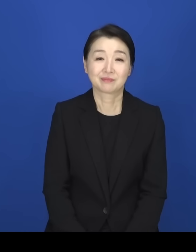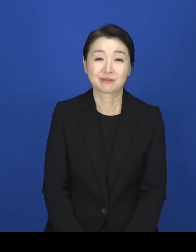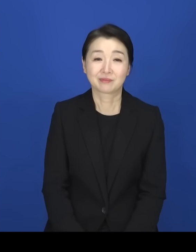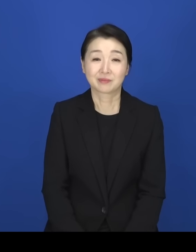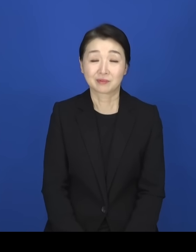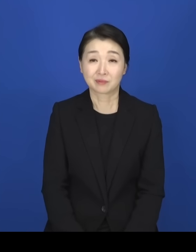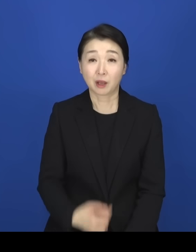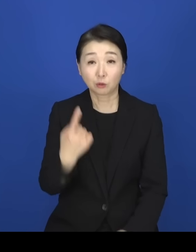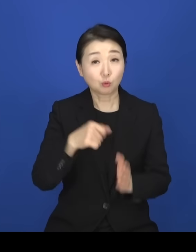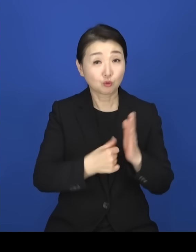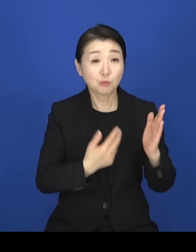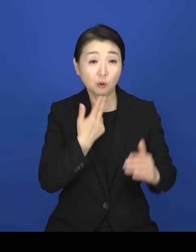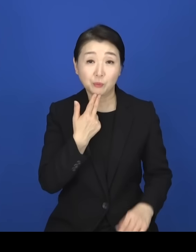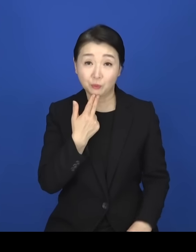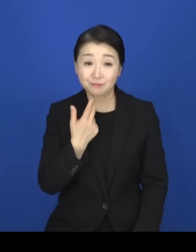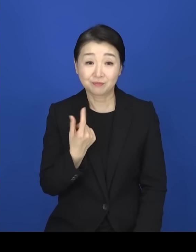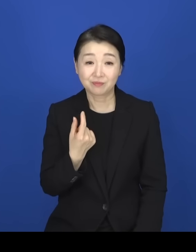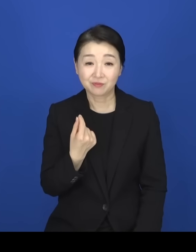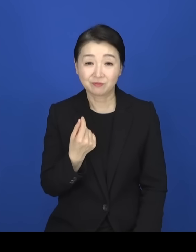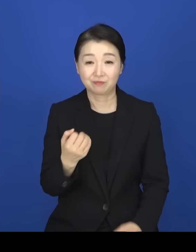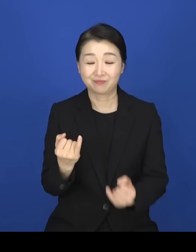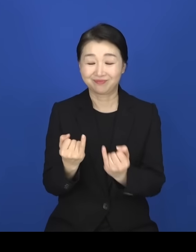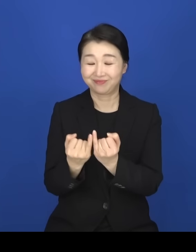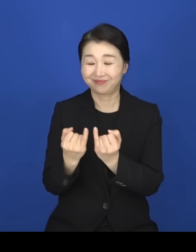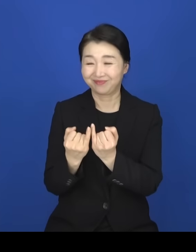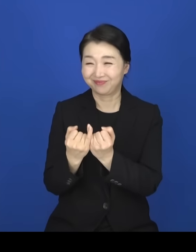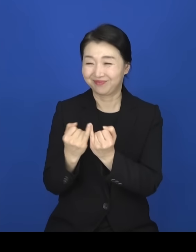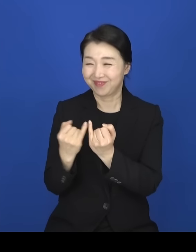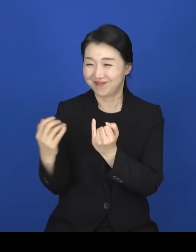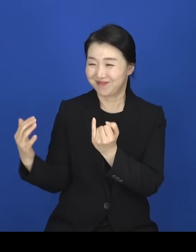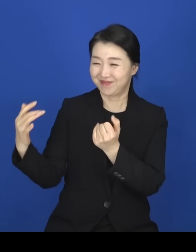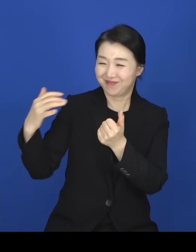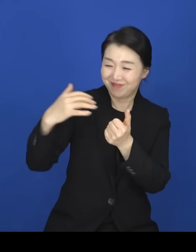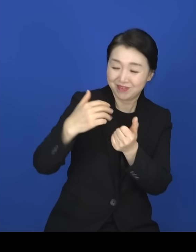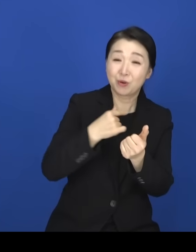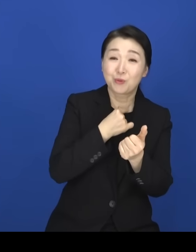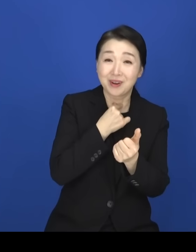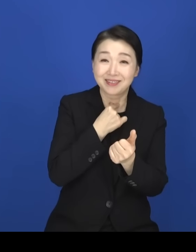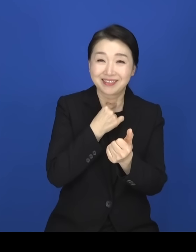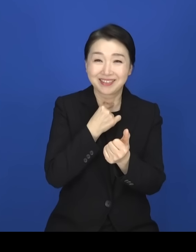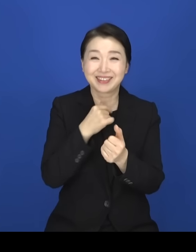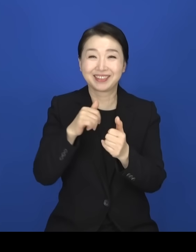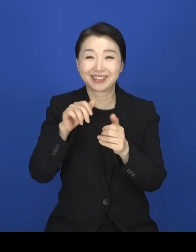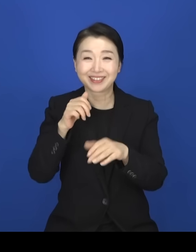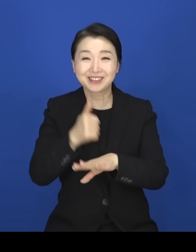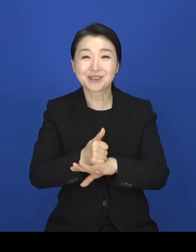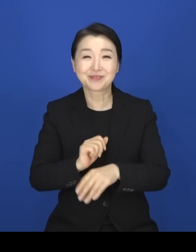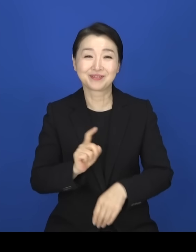유명하지 않으니까 근데 이제 여자들의 그 어떤 환심을 사고 싶으니까